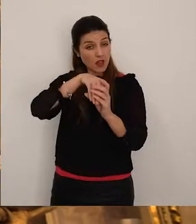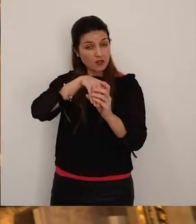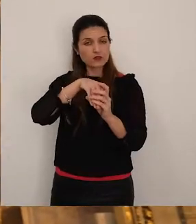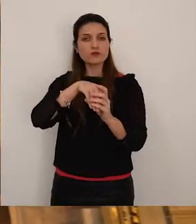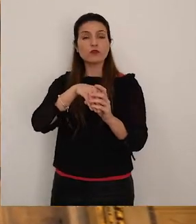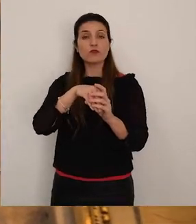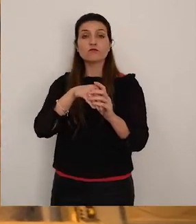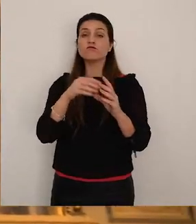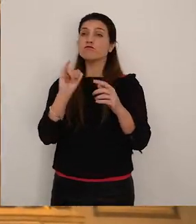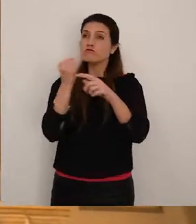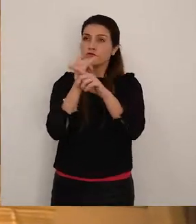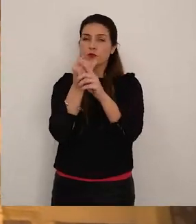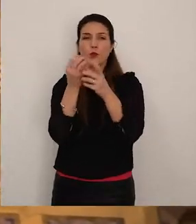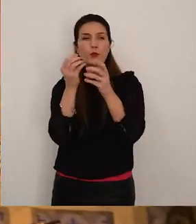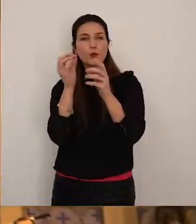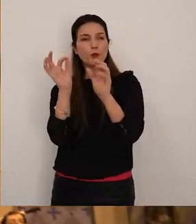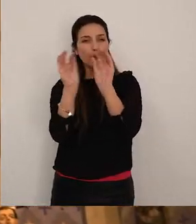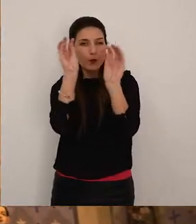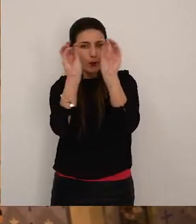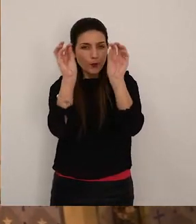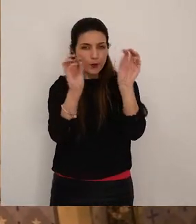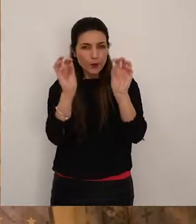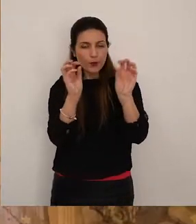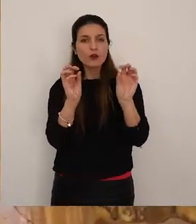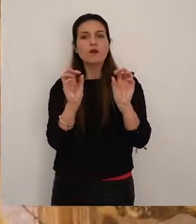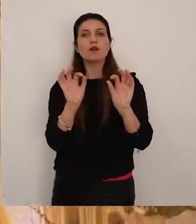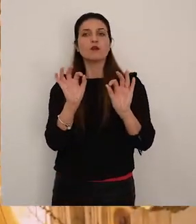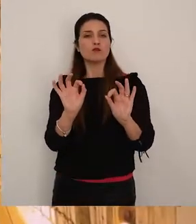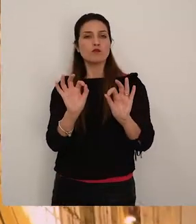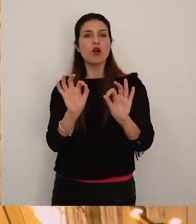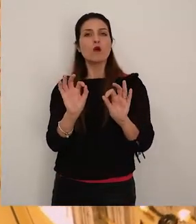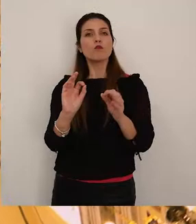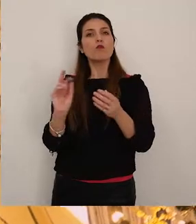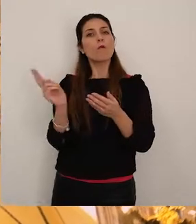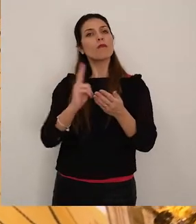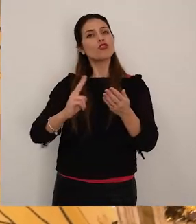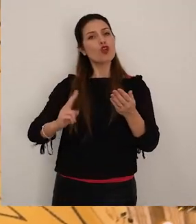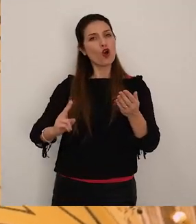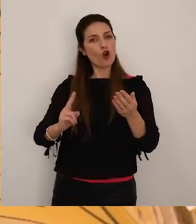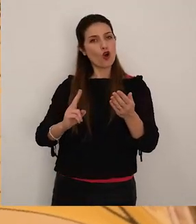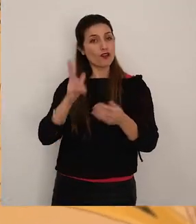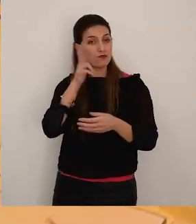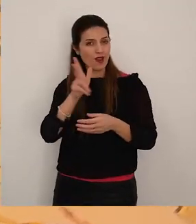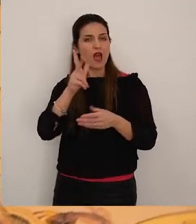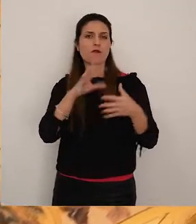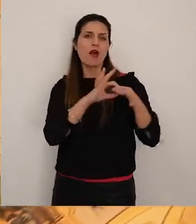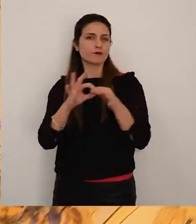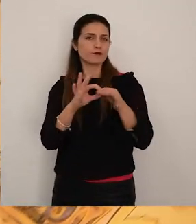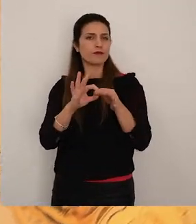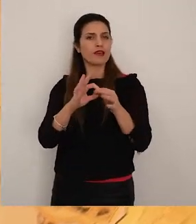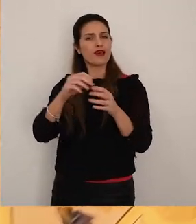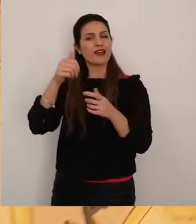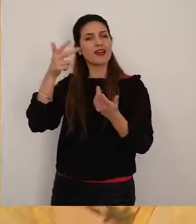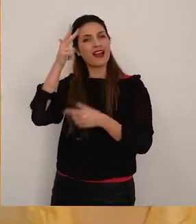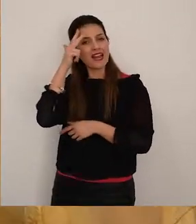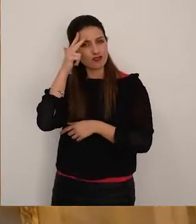L'interno è finemente decorato e impreziosito dalla mano creativa di straordinari pittori, ricco di importanti riferimenti religiosi e